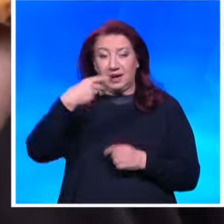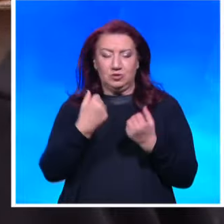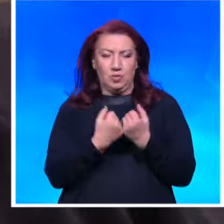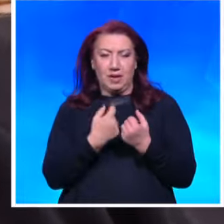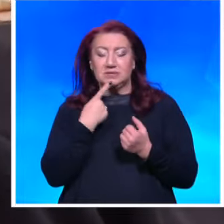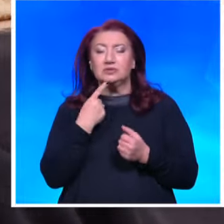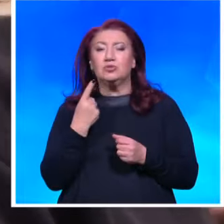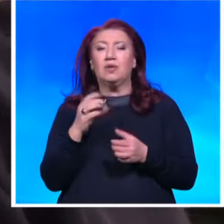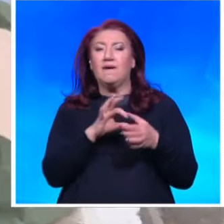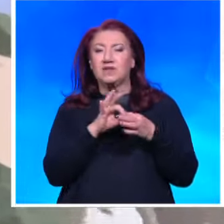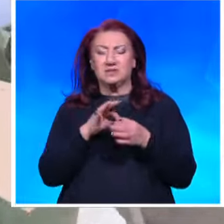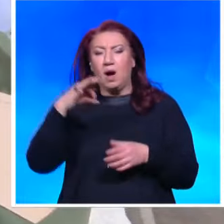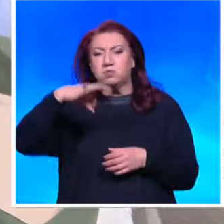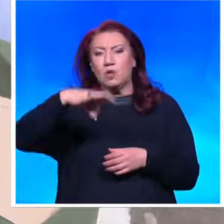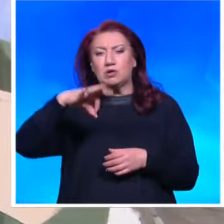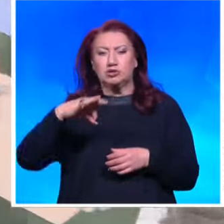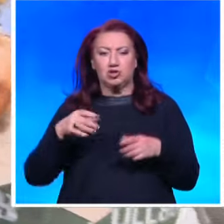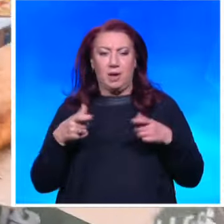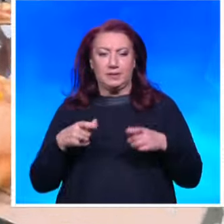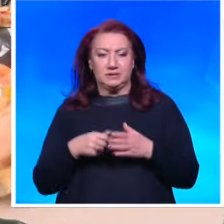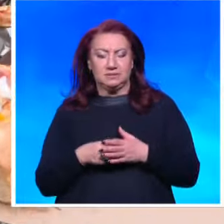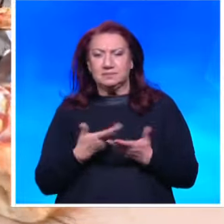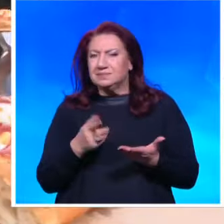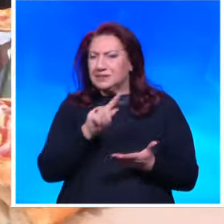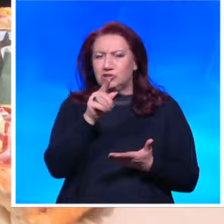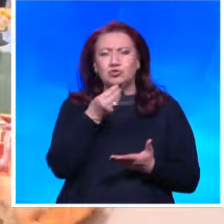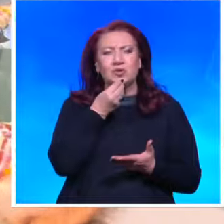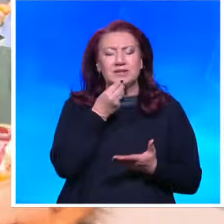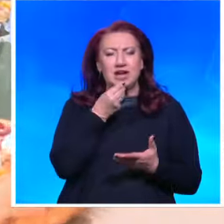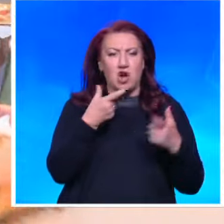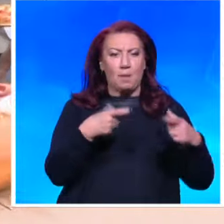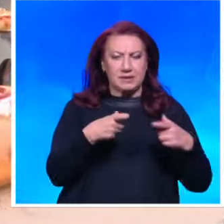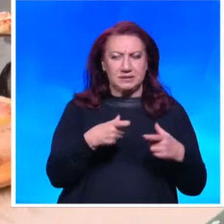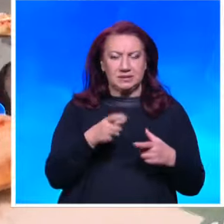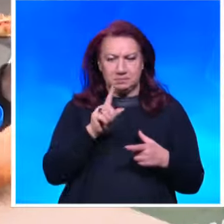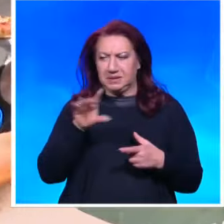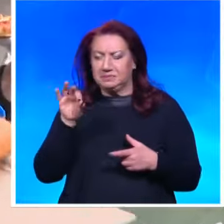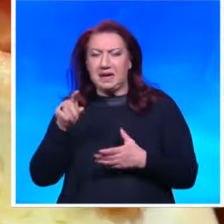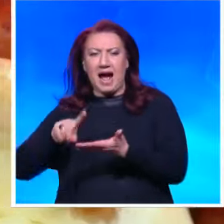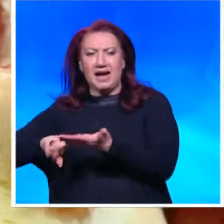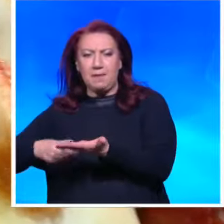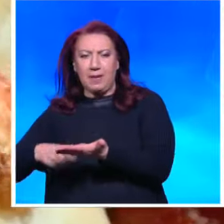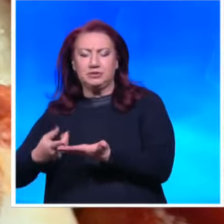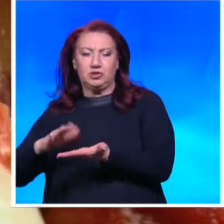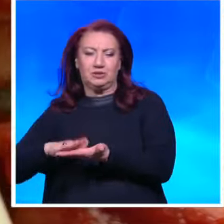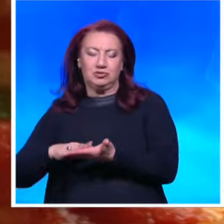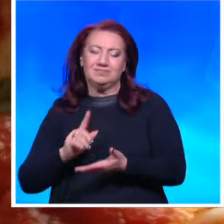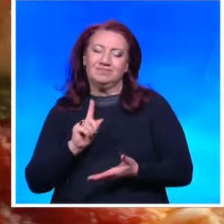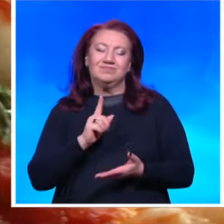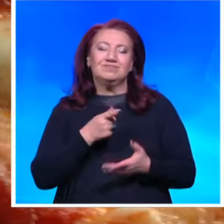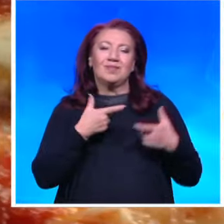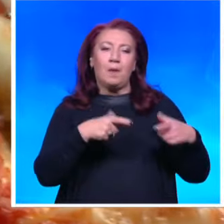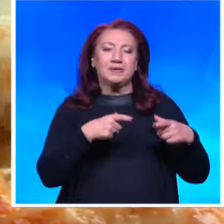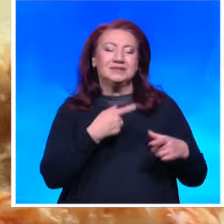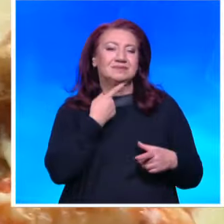на пица. Що пица, а не примерно кебапчи и пържола? Защото е по-вкусно. С една пица можеш